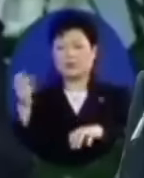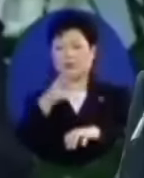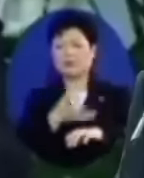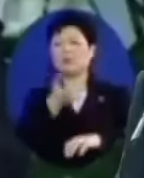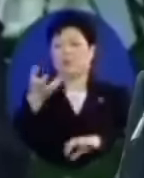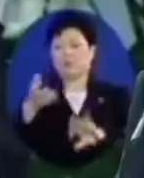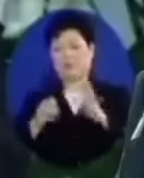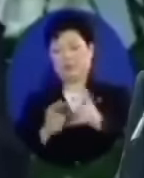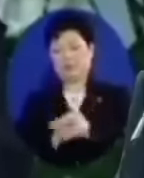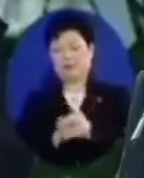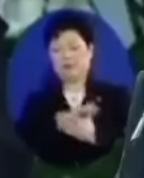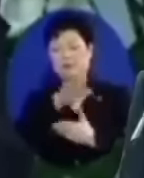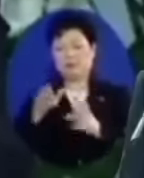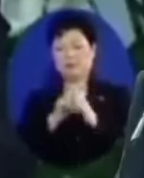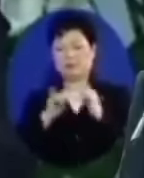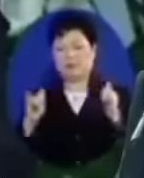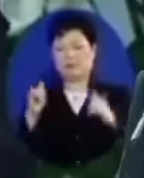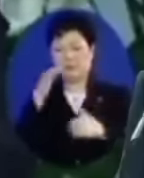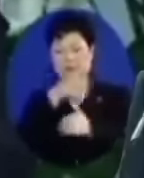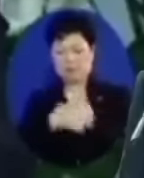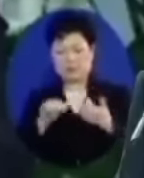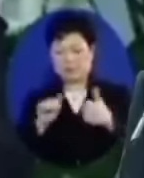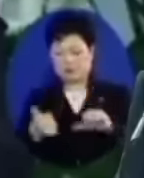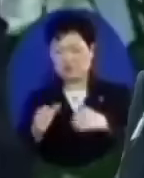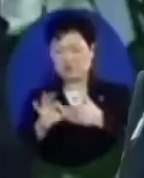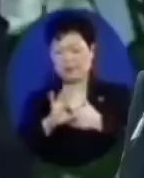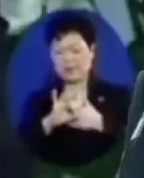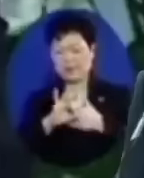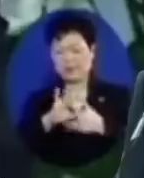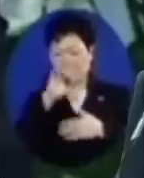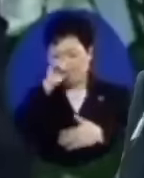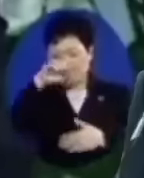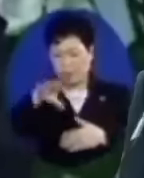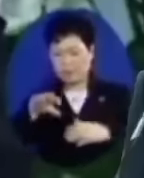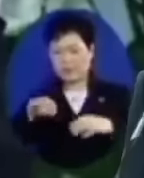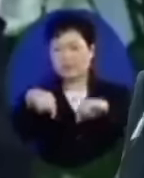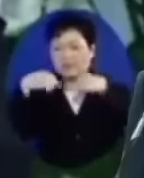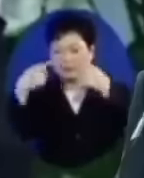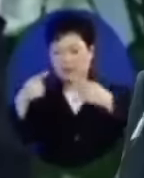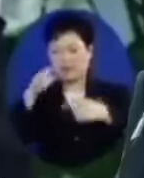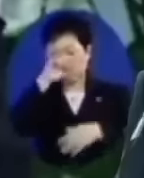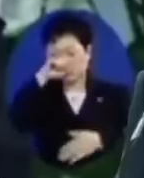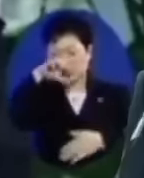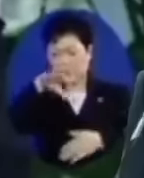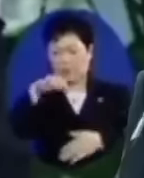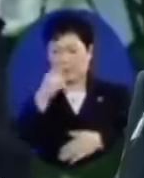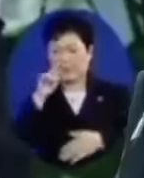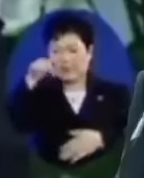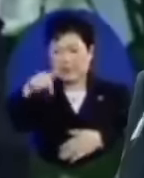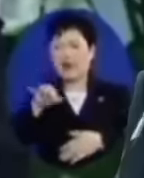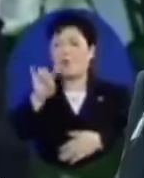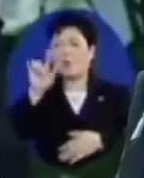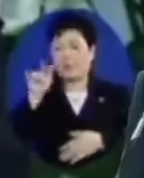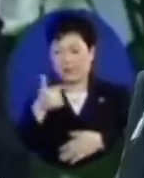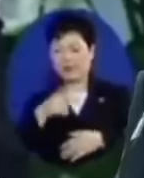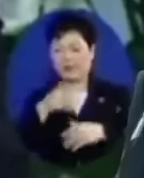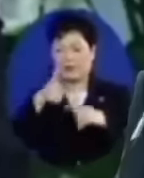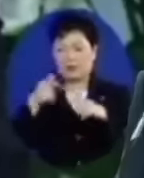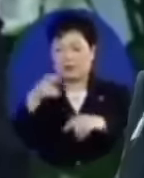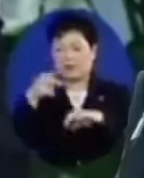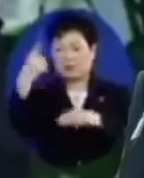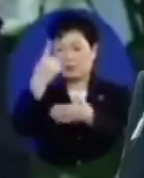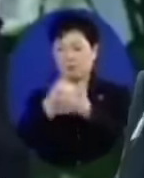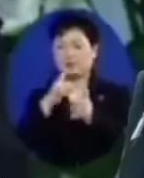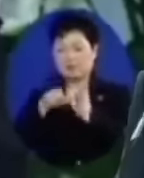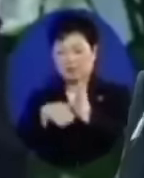것입니다. 우리 사람들은 이 육체가 죽으면 낙원으로 갔다가 낙원에 있다가 다시 예수 재림하신 날 같이